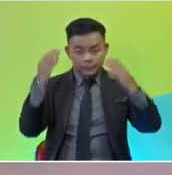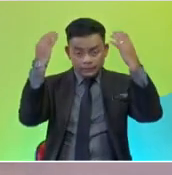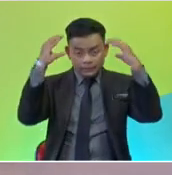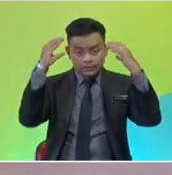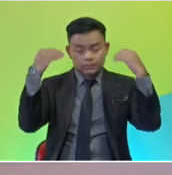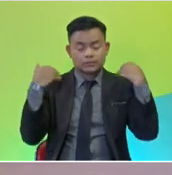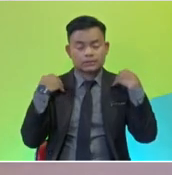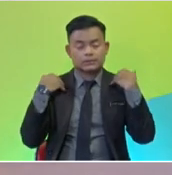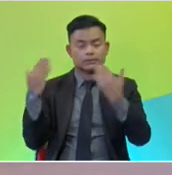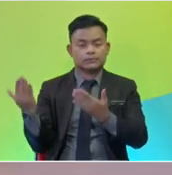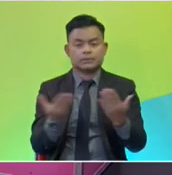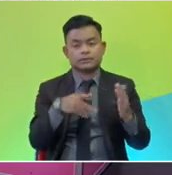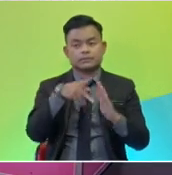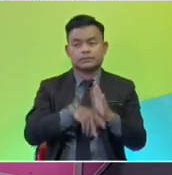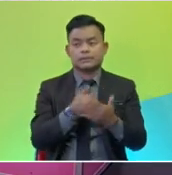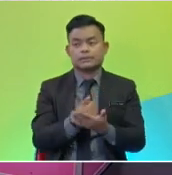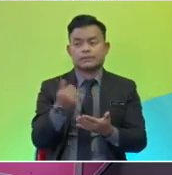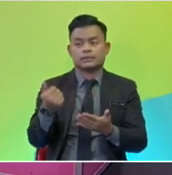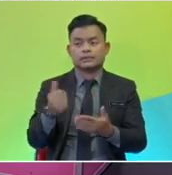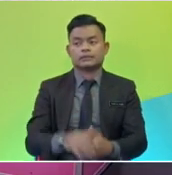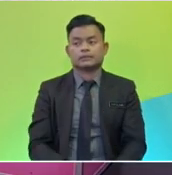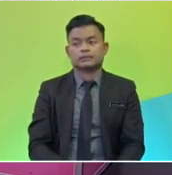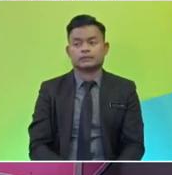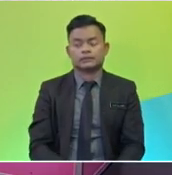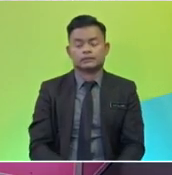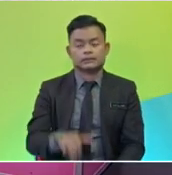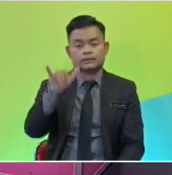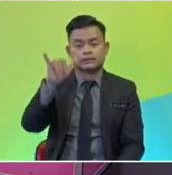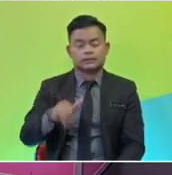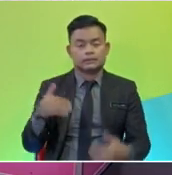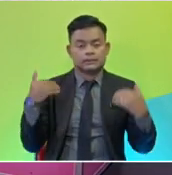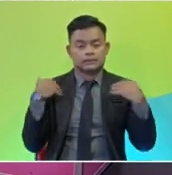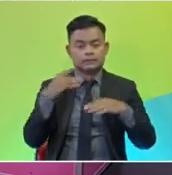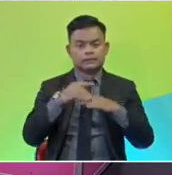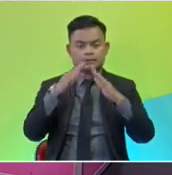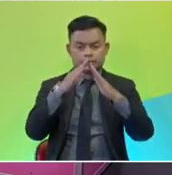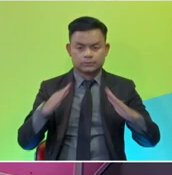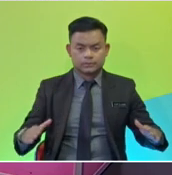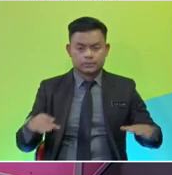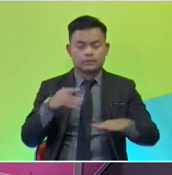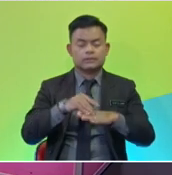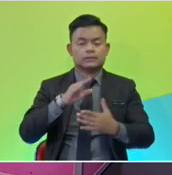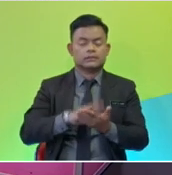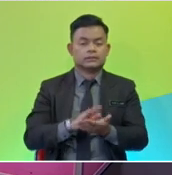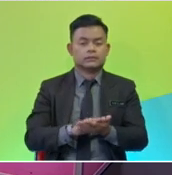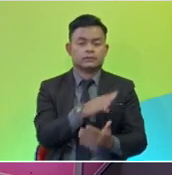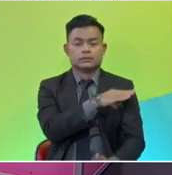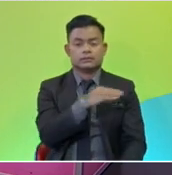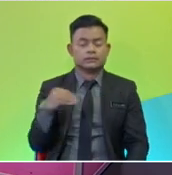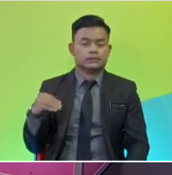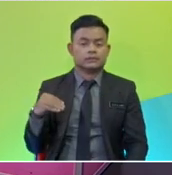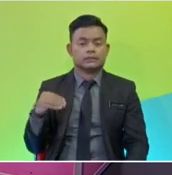beberapa peralatan peralatan yang ada di rumah ada di sekolah dan ada juga di